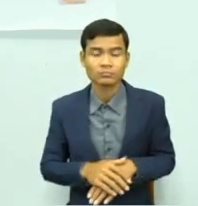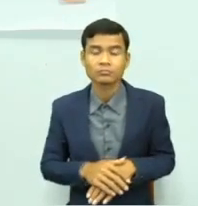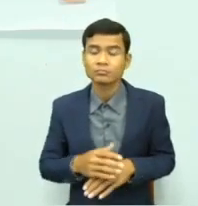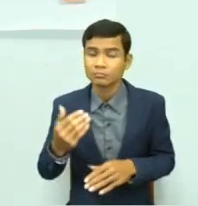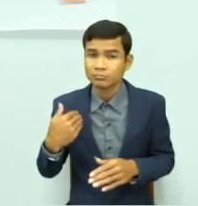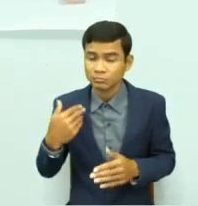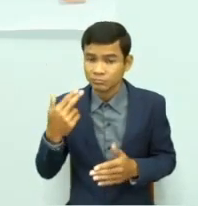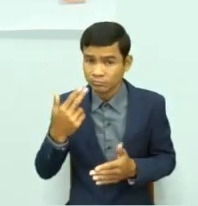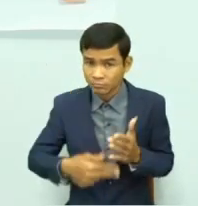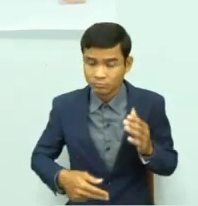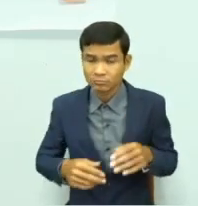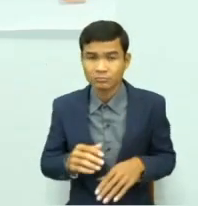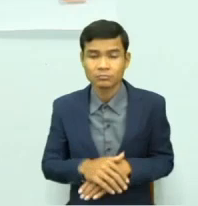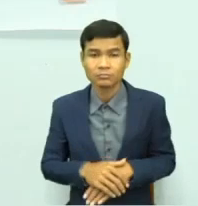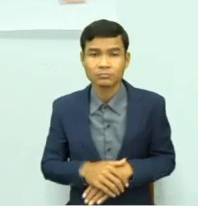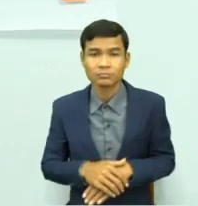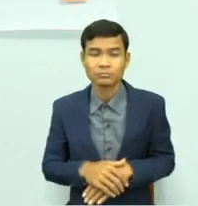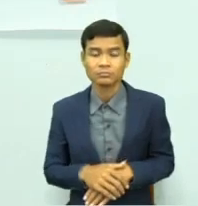vấy con.